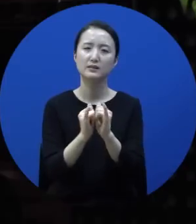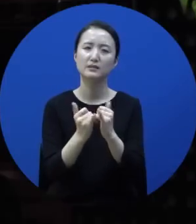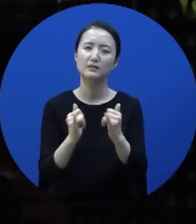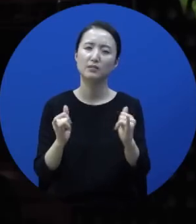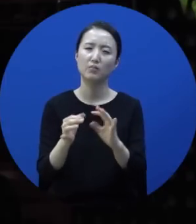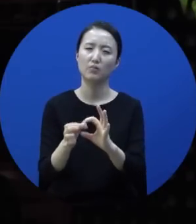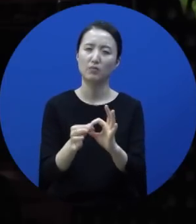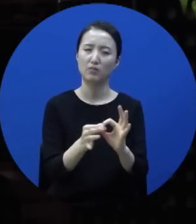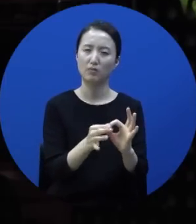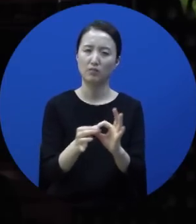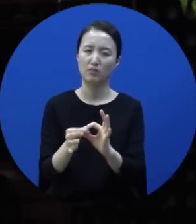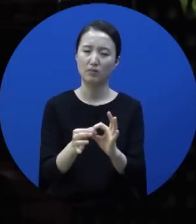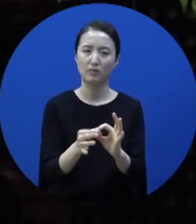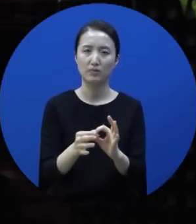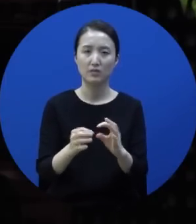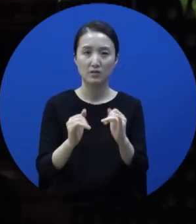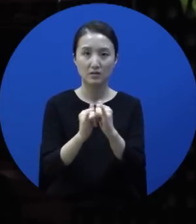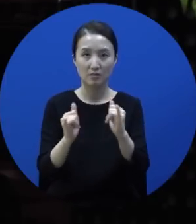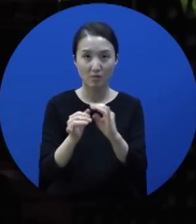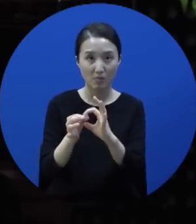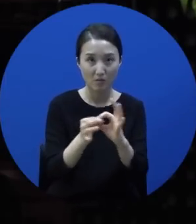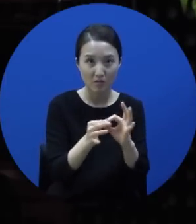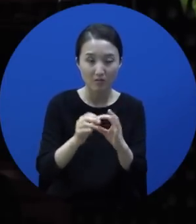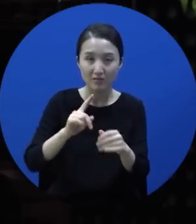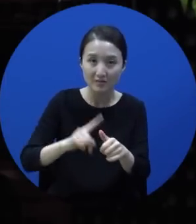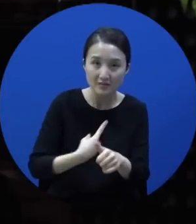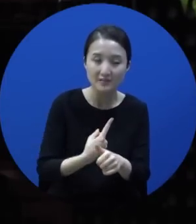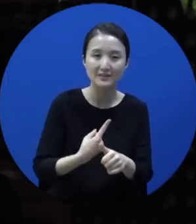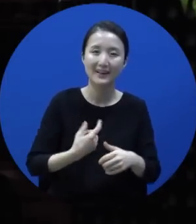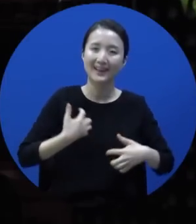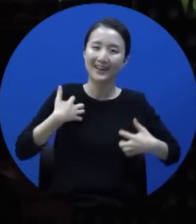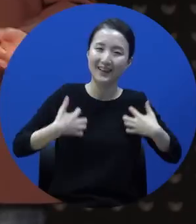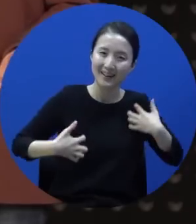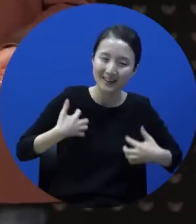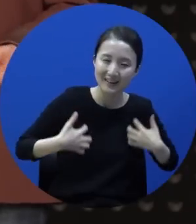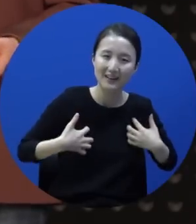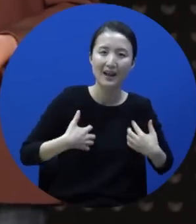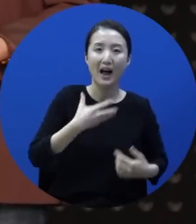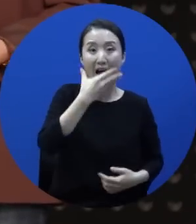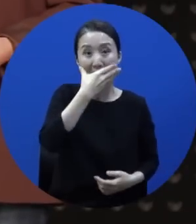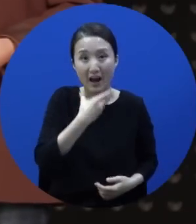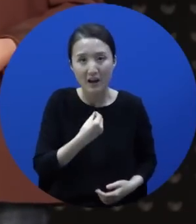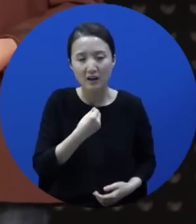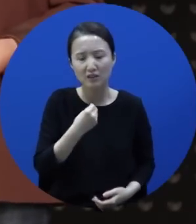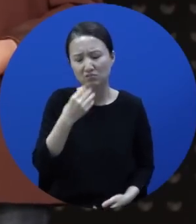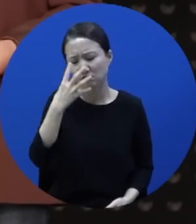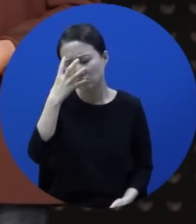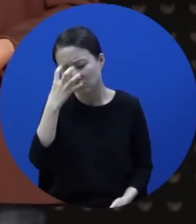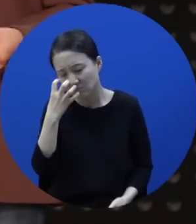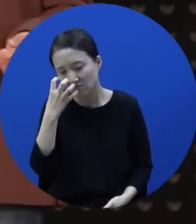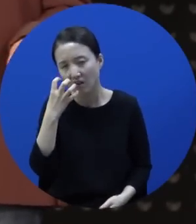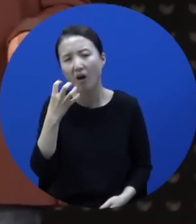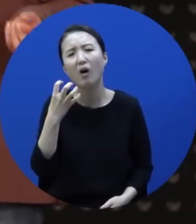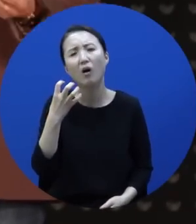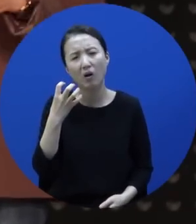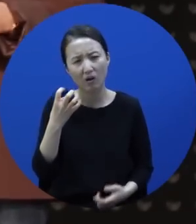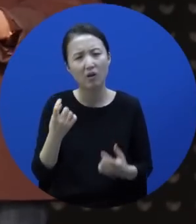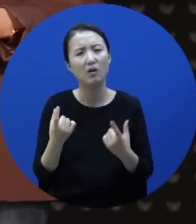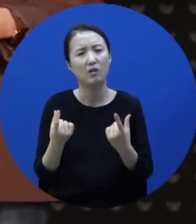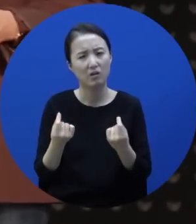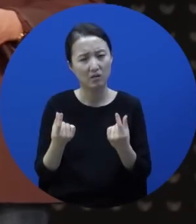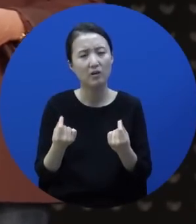어떤 사람 때문에 너무나 슬펐고 아팠고 그래서 저 인생에서 가장 영향을 준 것을 두 개를 꼽았더니